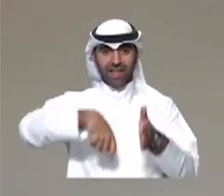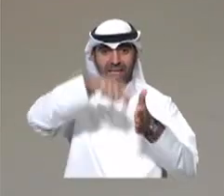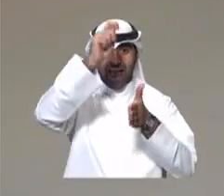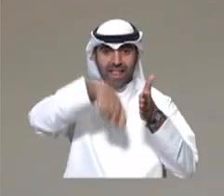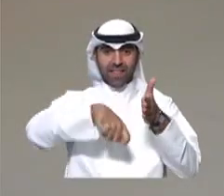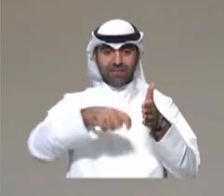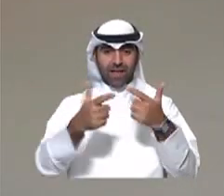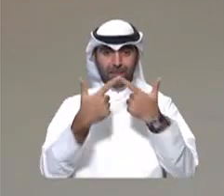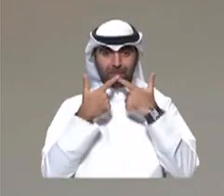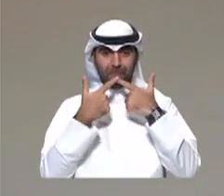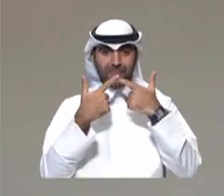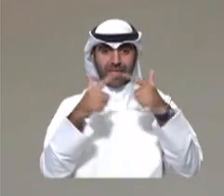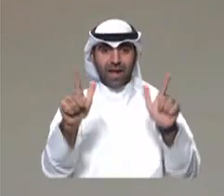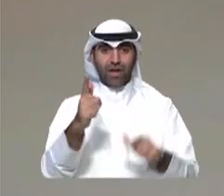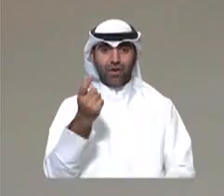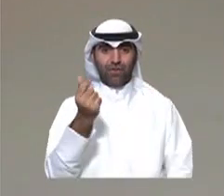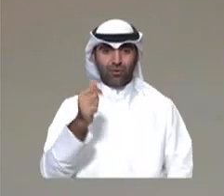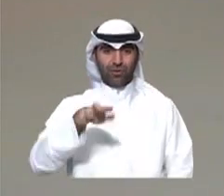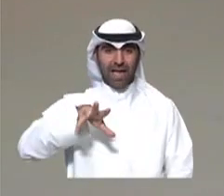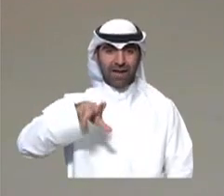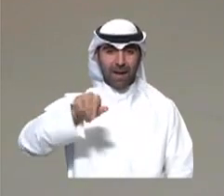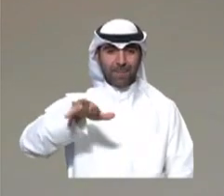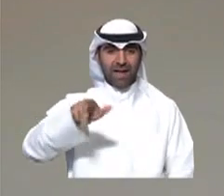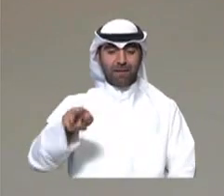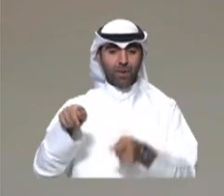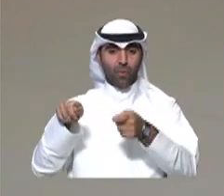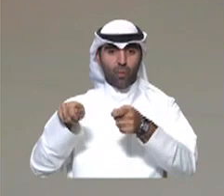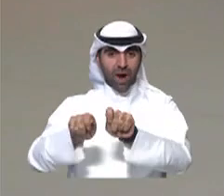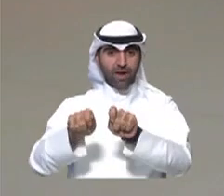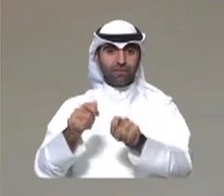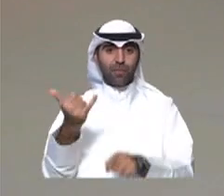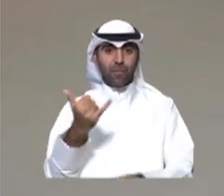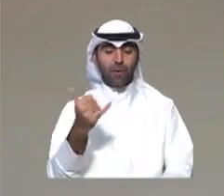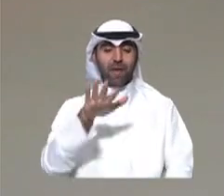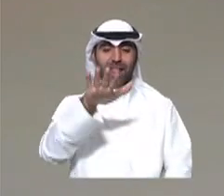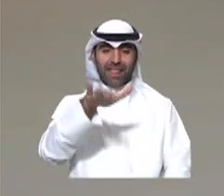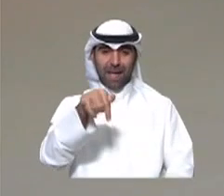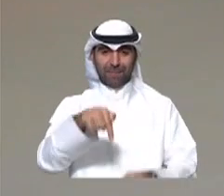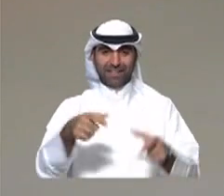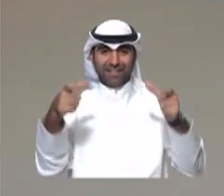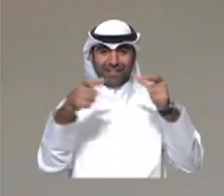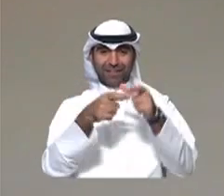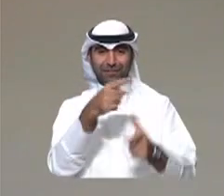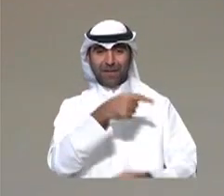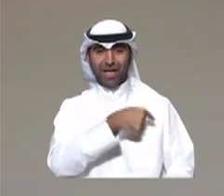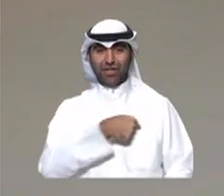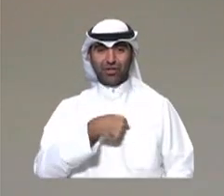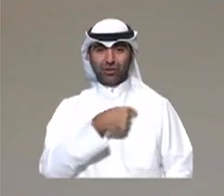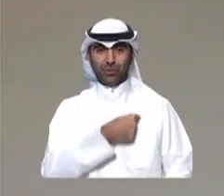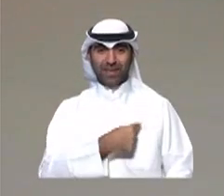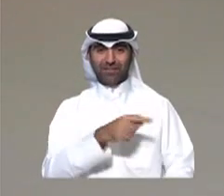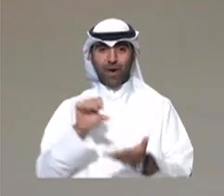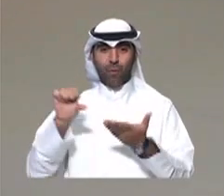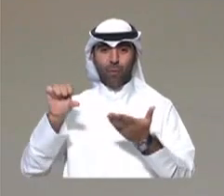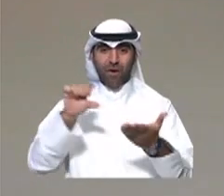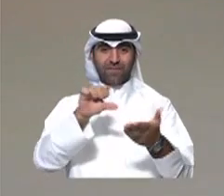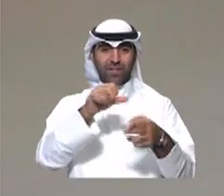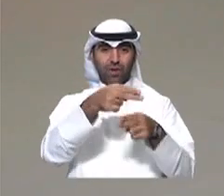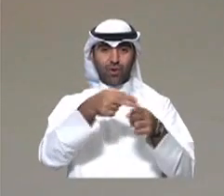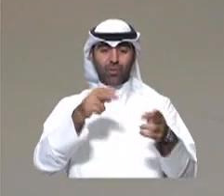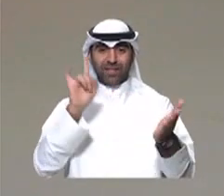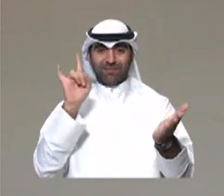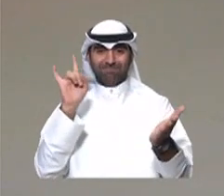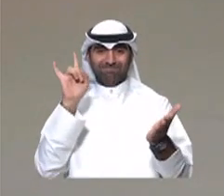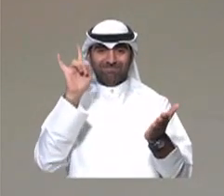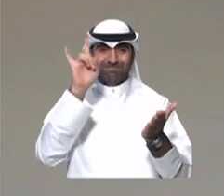عن اجتماعين، هناك فريق معني بالاستعراض، وهناك أيضا فريق معني دولي